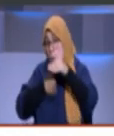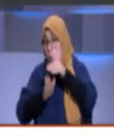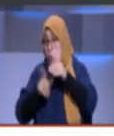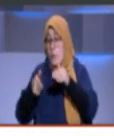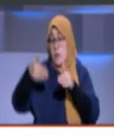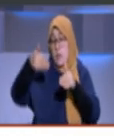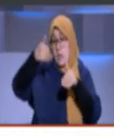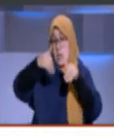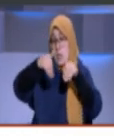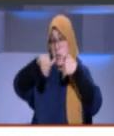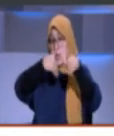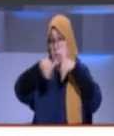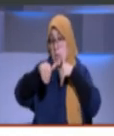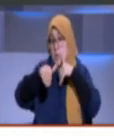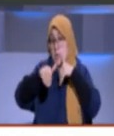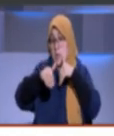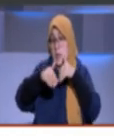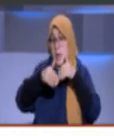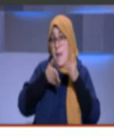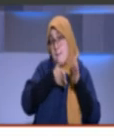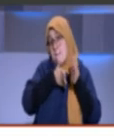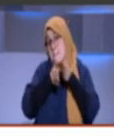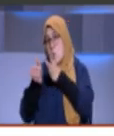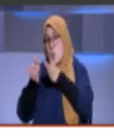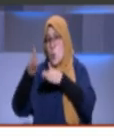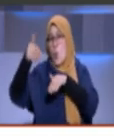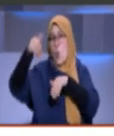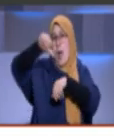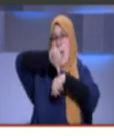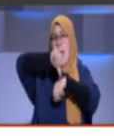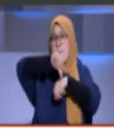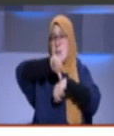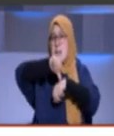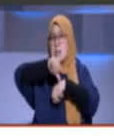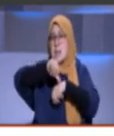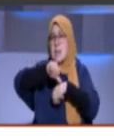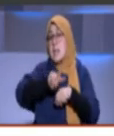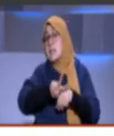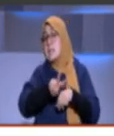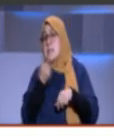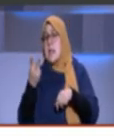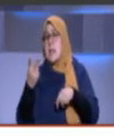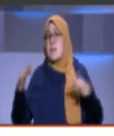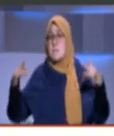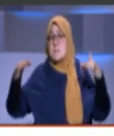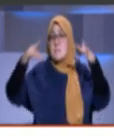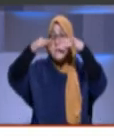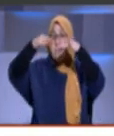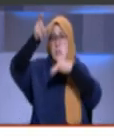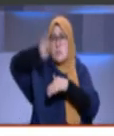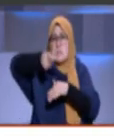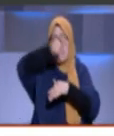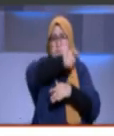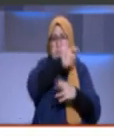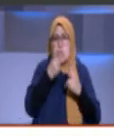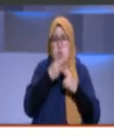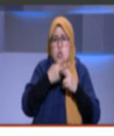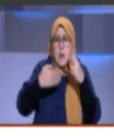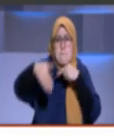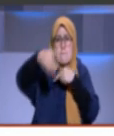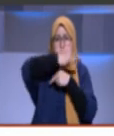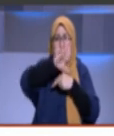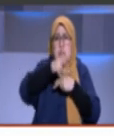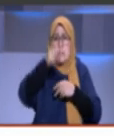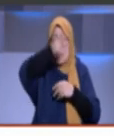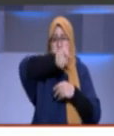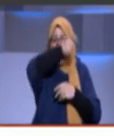أحيائها، بينحاز لحضرتك قلتي، بينحاز للأماكن اللي فيها نوع من أنواع الحواضن الاجتماعية،